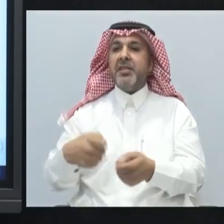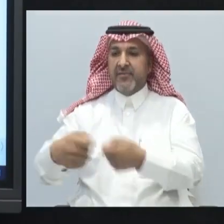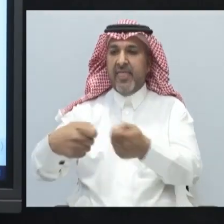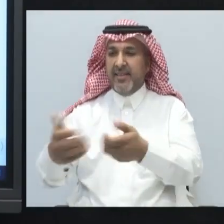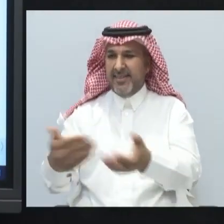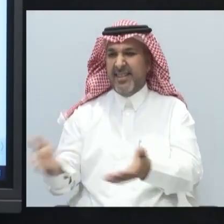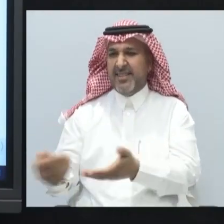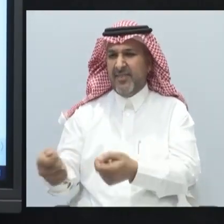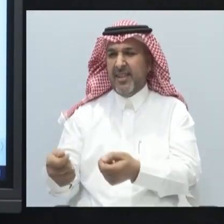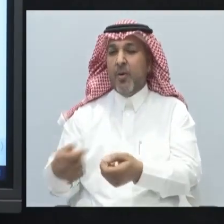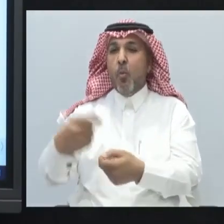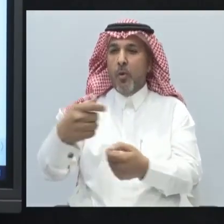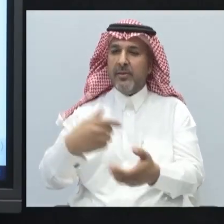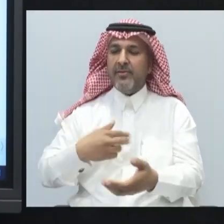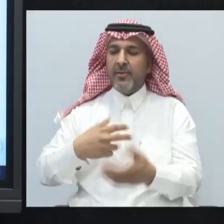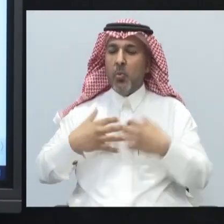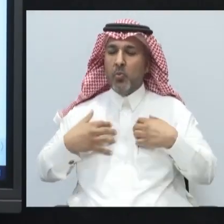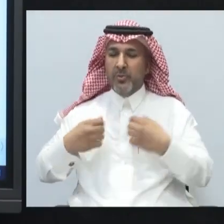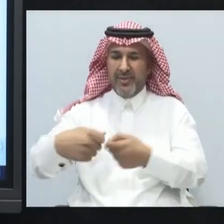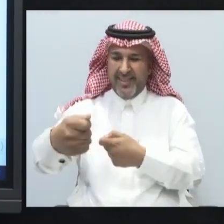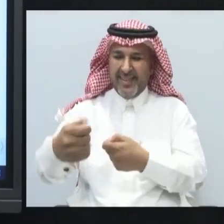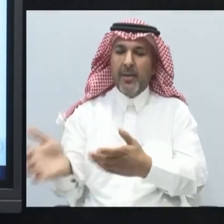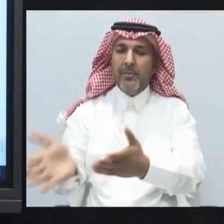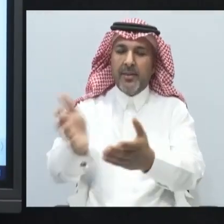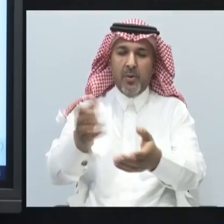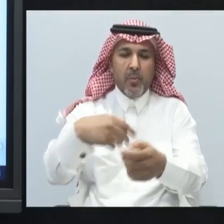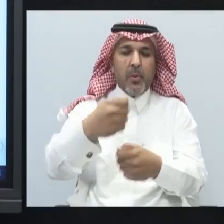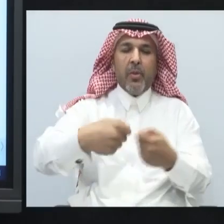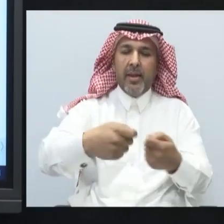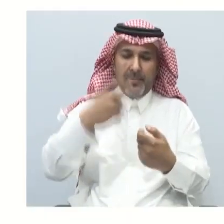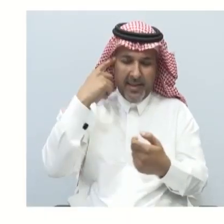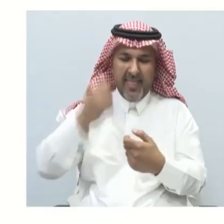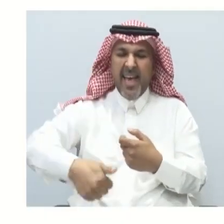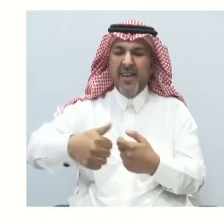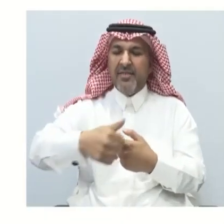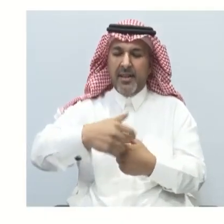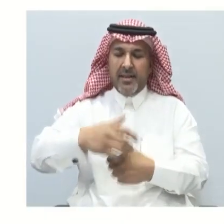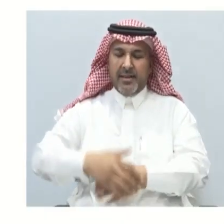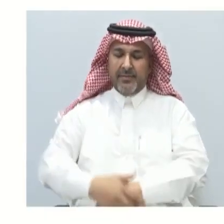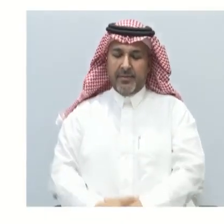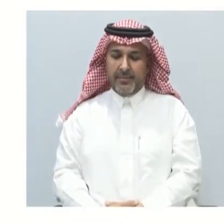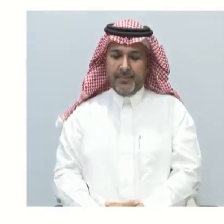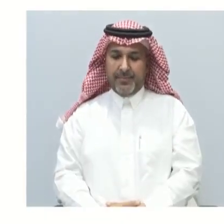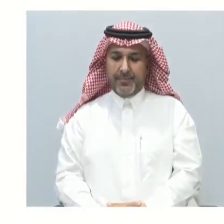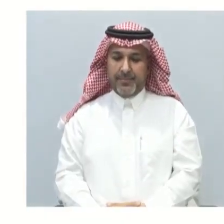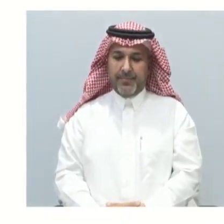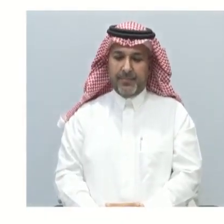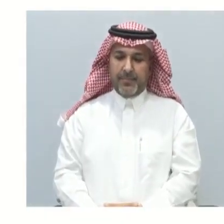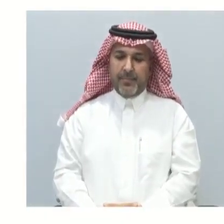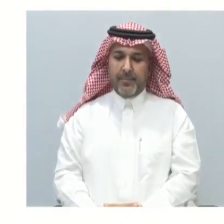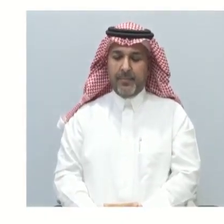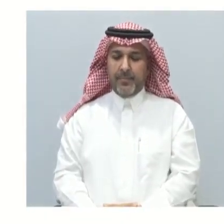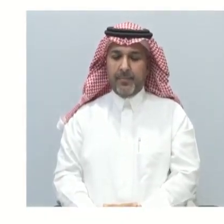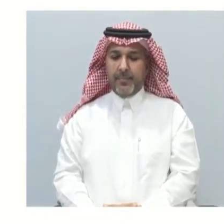مثلا فبالتالي يكون في ارتباط بين متغيرات ممكن نحط خيارات كثيره السؤال الثامن يقول العباره